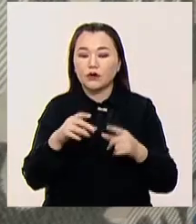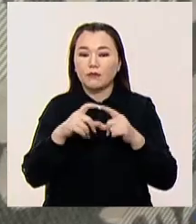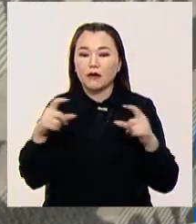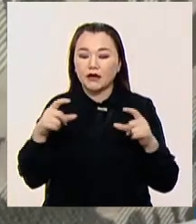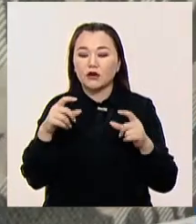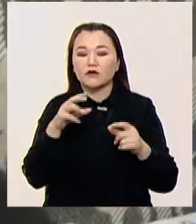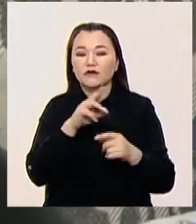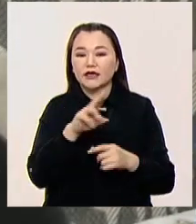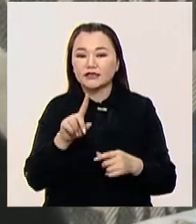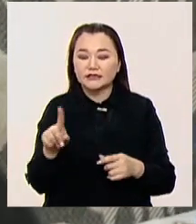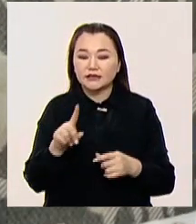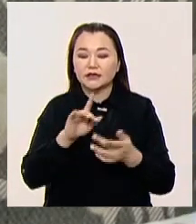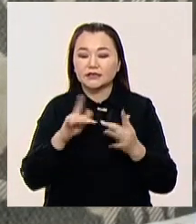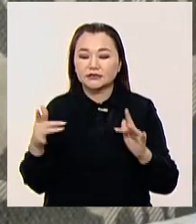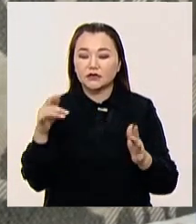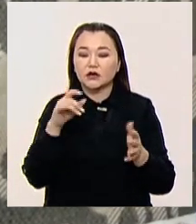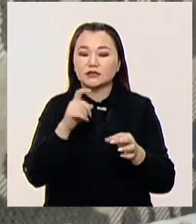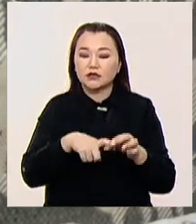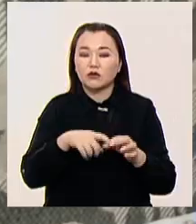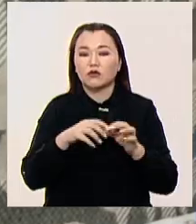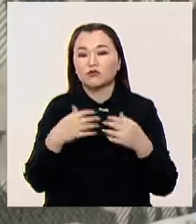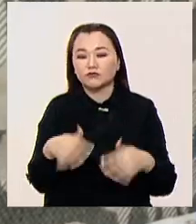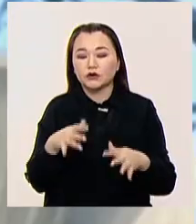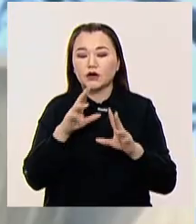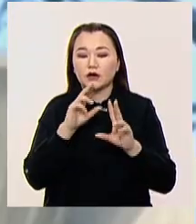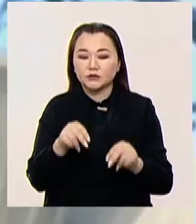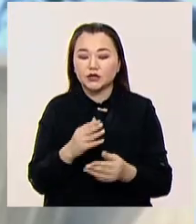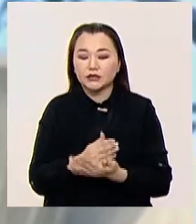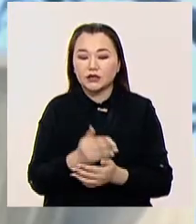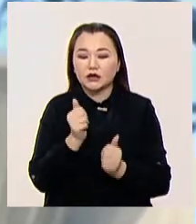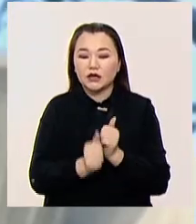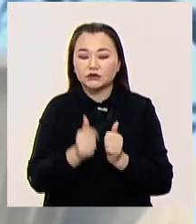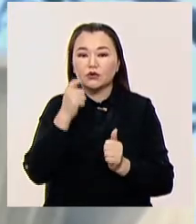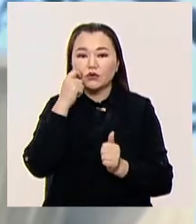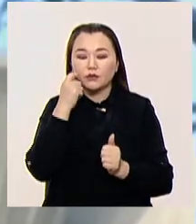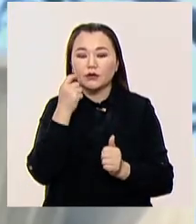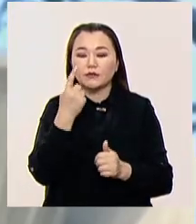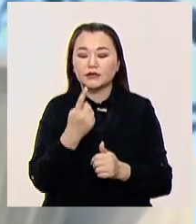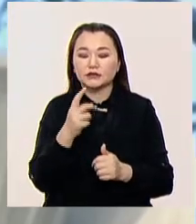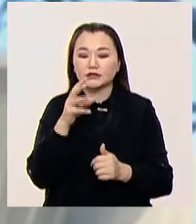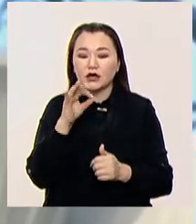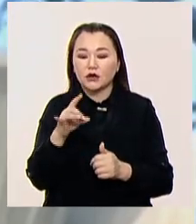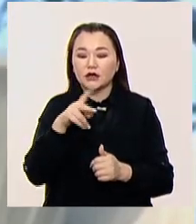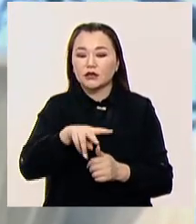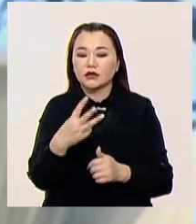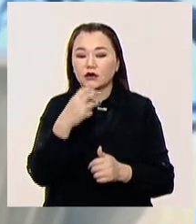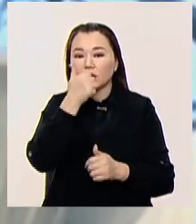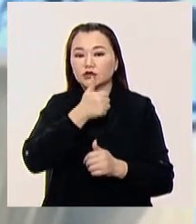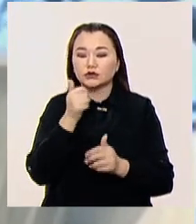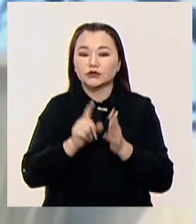KZ ақпараттық жүйесінде тіркелсе болғаны деп сендіруде. Әр аяқ киім бірінші сәуір 2023 жылдан